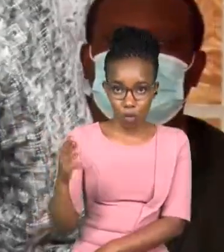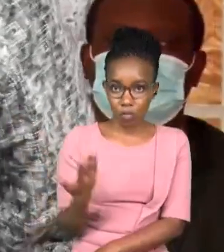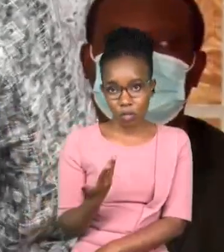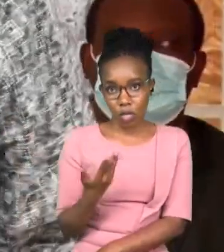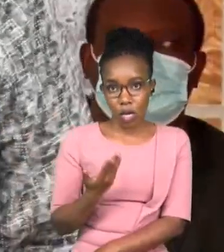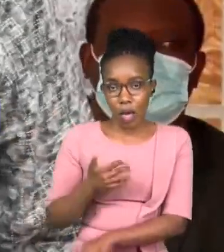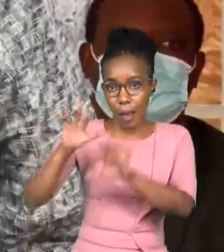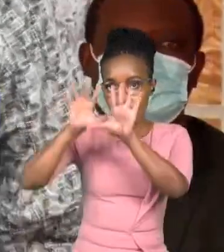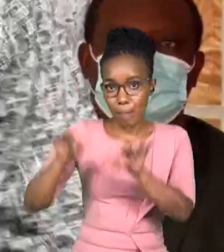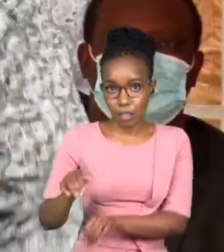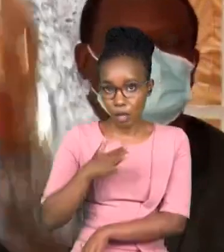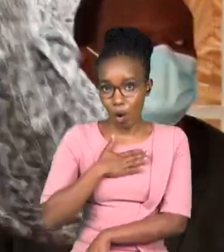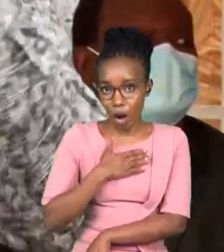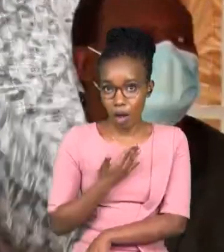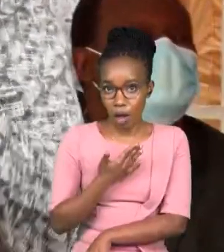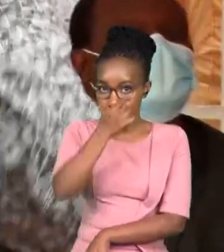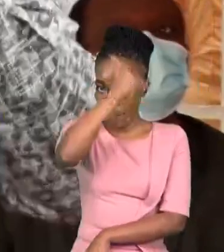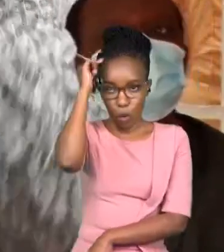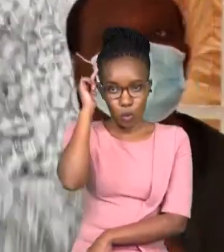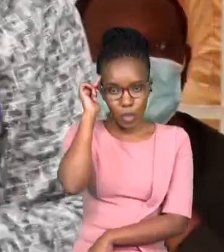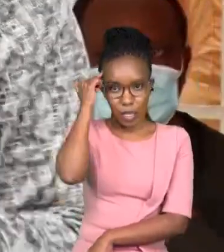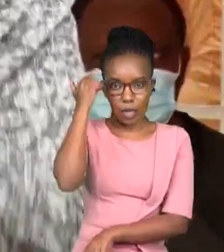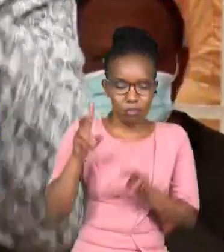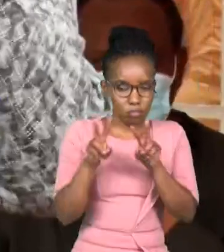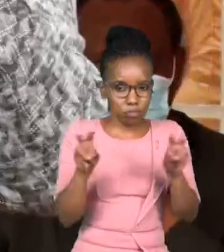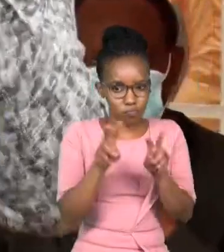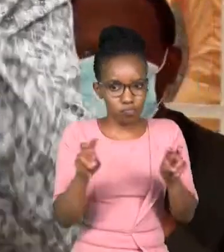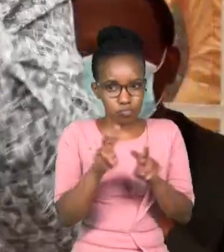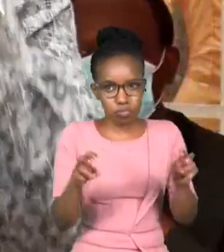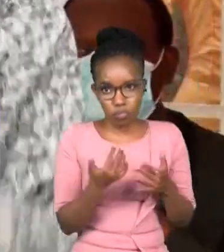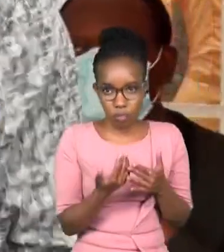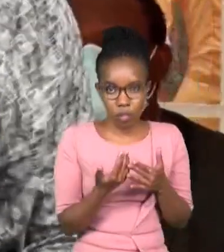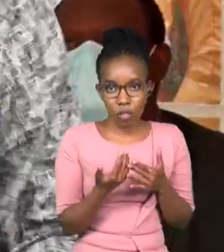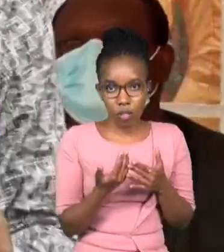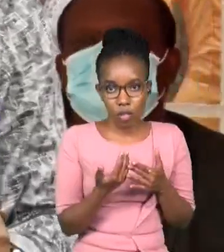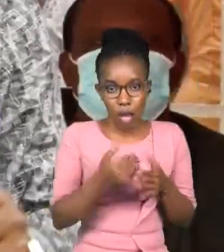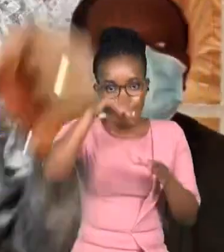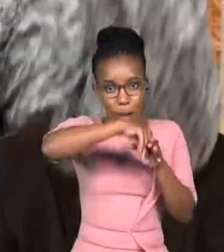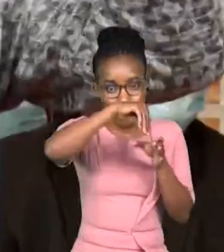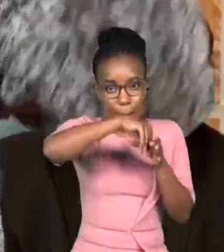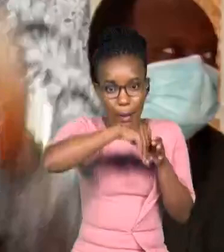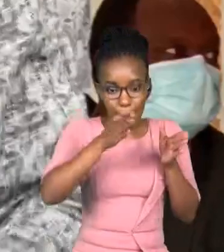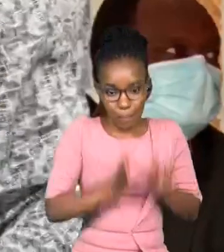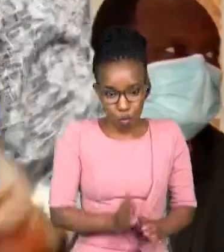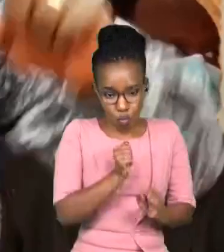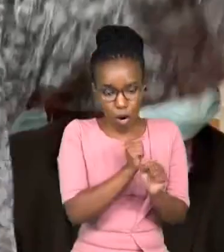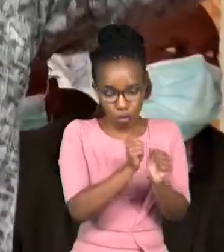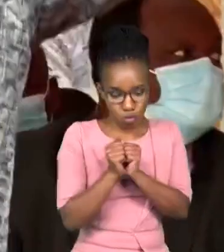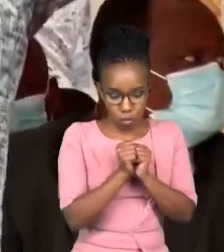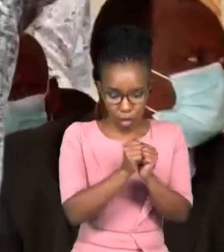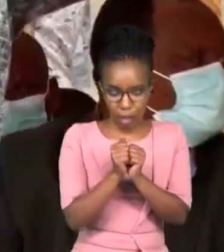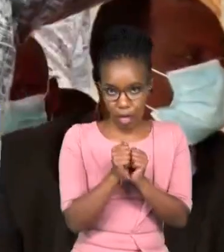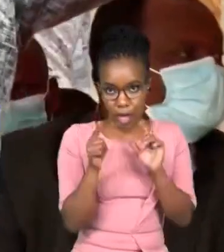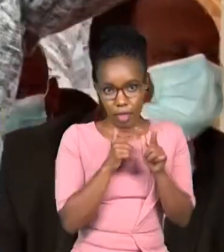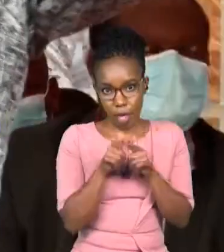katika budget yetu kwa sababu tunafikiria tutatafuta strategic investor tushikane na yeye tuwe